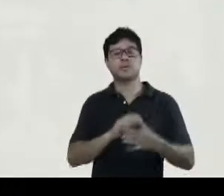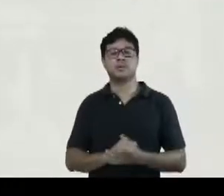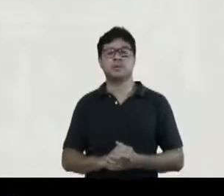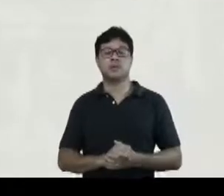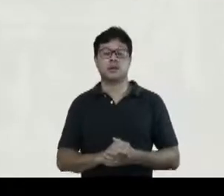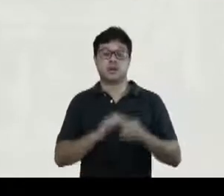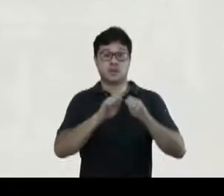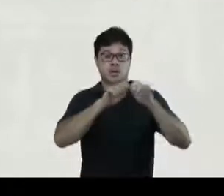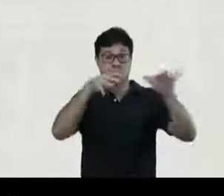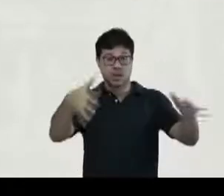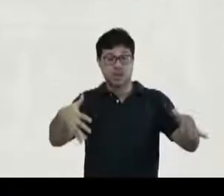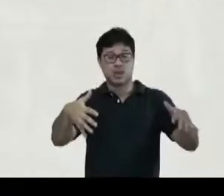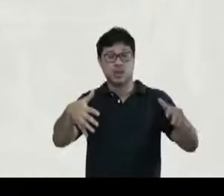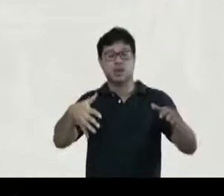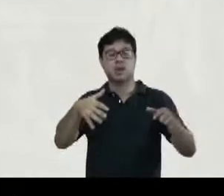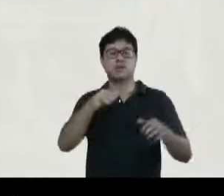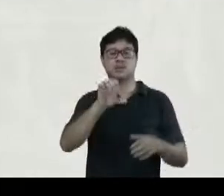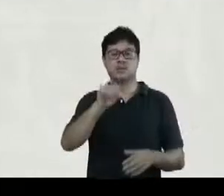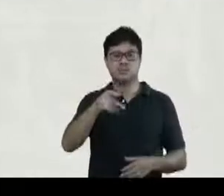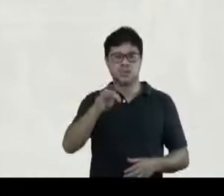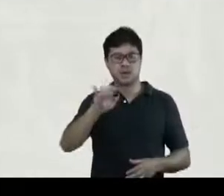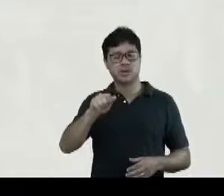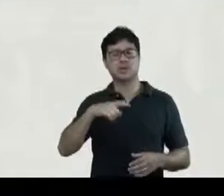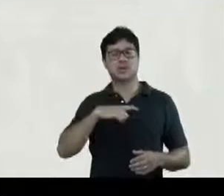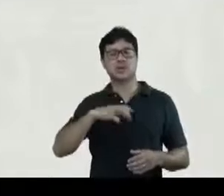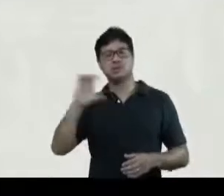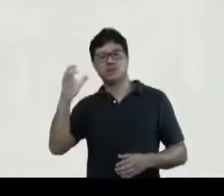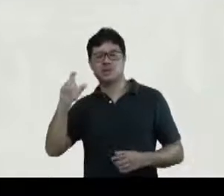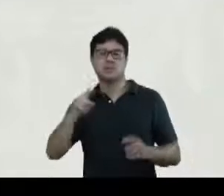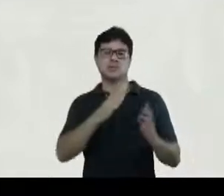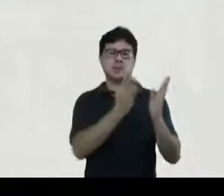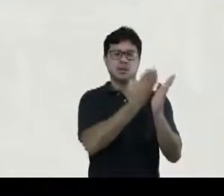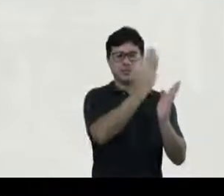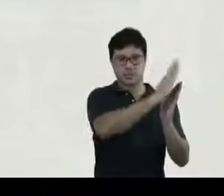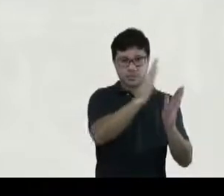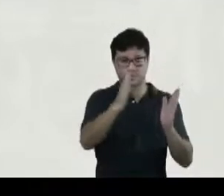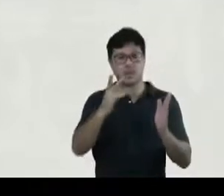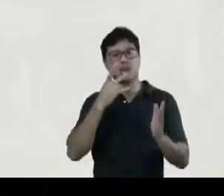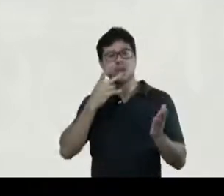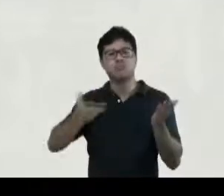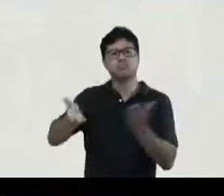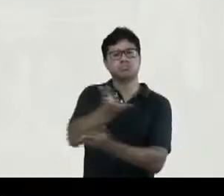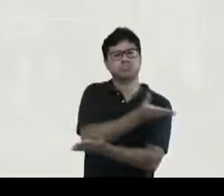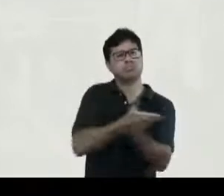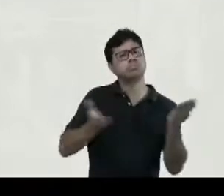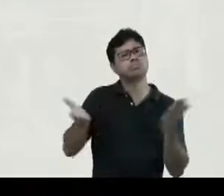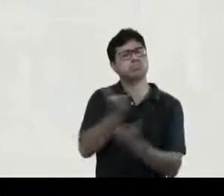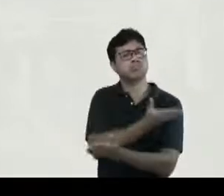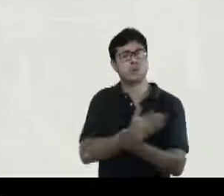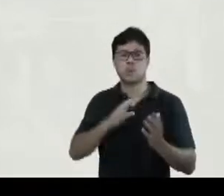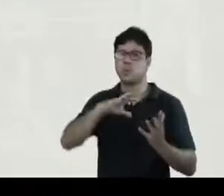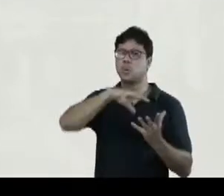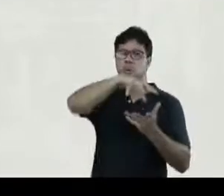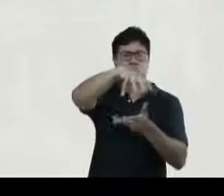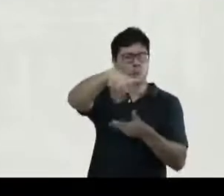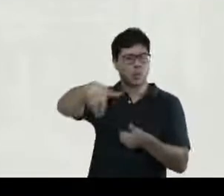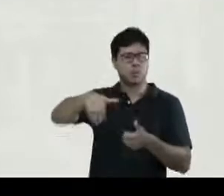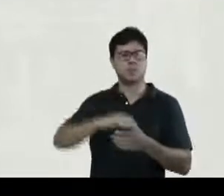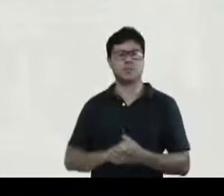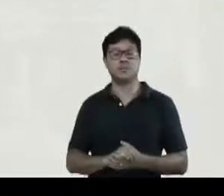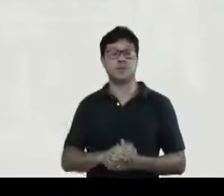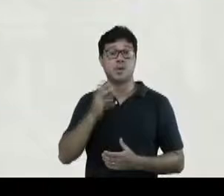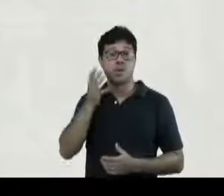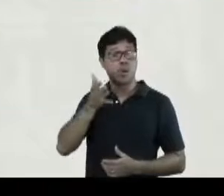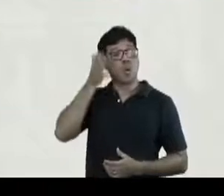neue Synergien, und zwar weltweit. Diese Konferenz und auch die Technik ist ein wunderbares